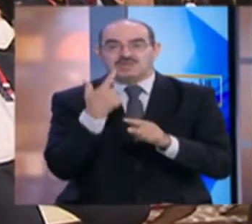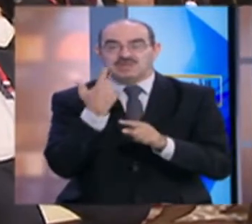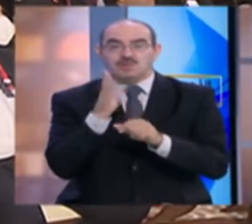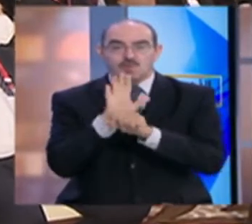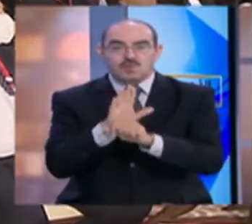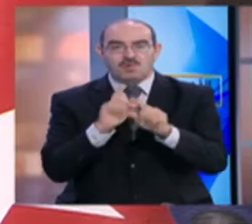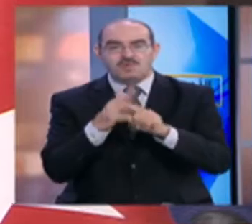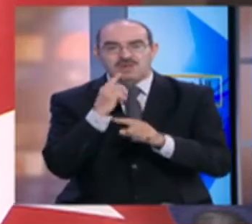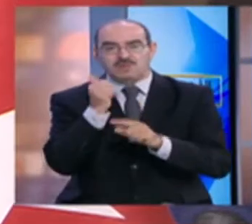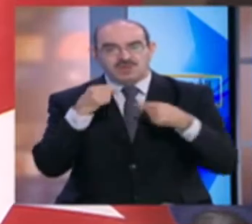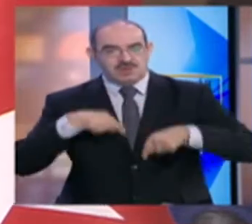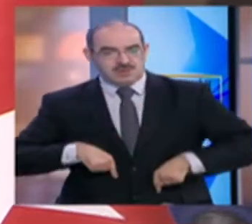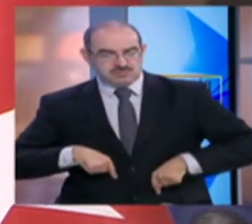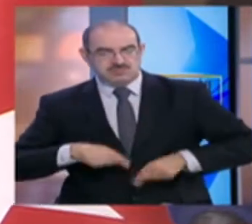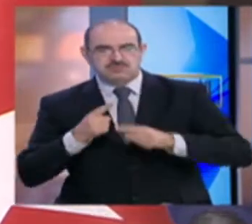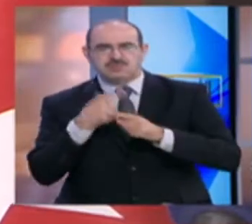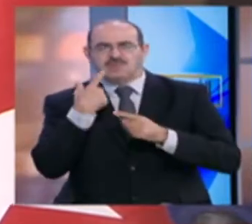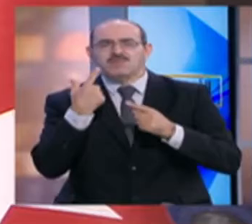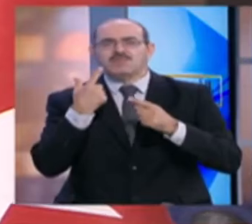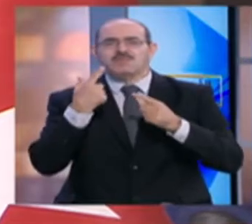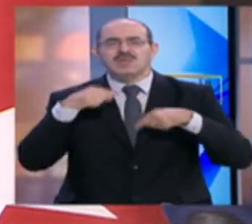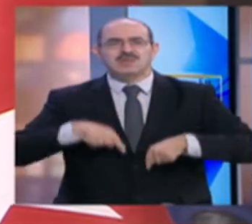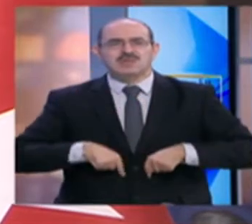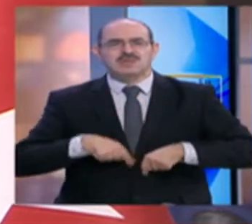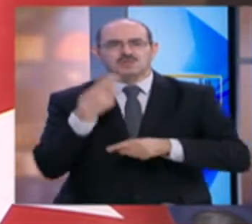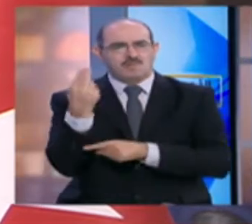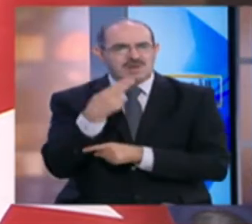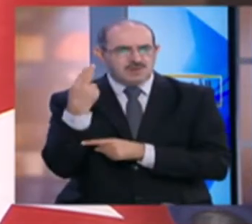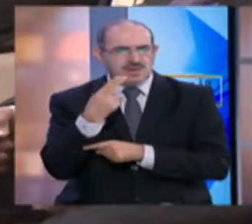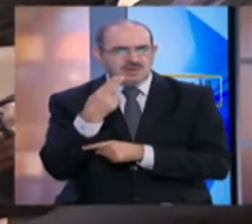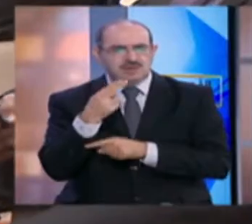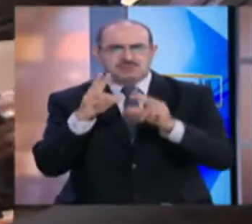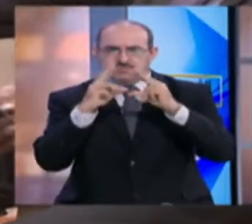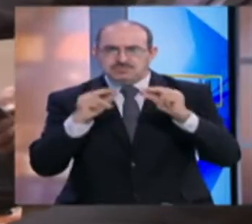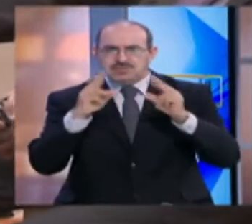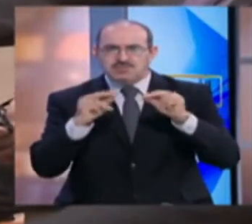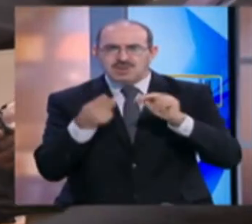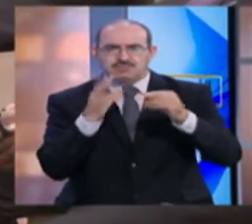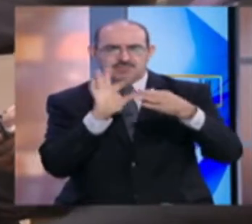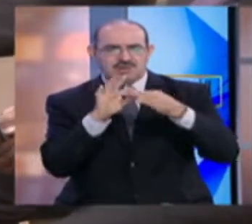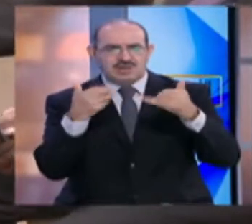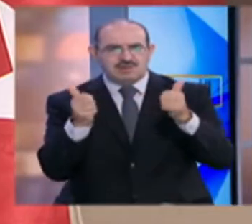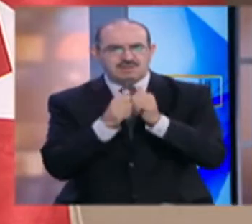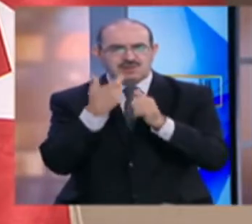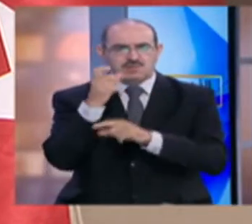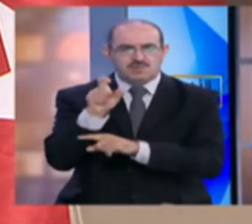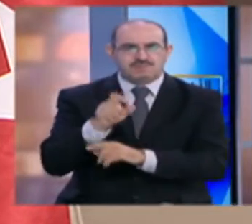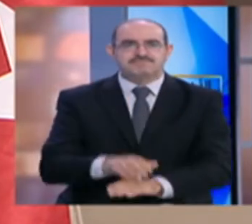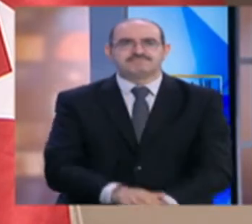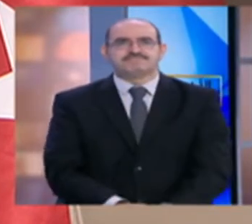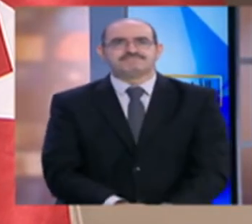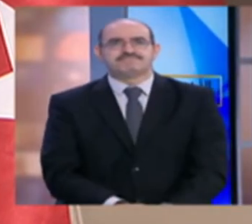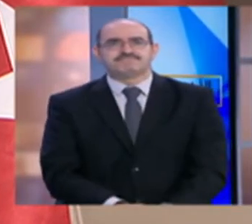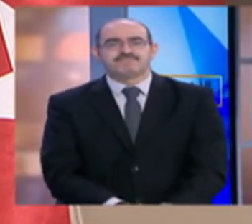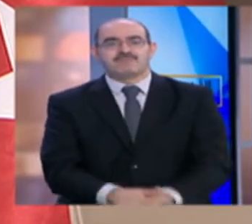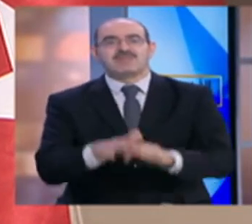الأول في الملتقى، ثمن وزير التعليم العالي والبحث العلمي مستوى العلاقات الجزائرية التركية. إن الجزائر